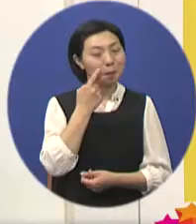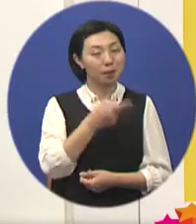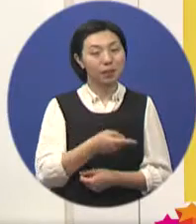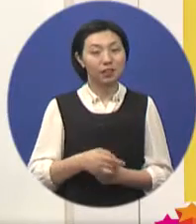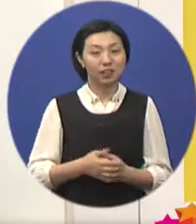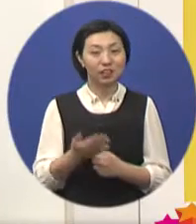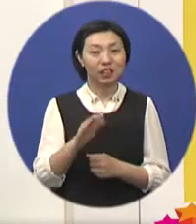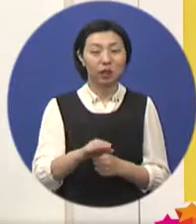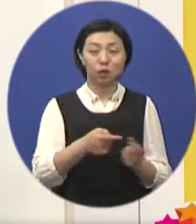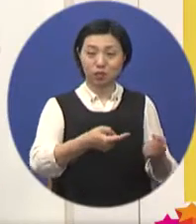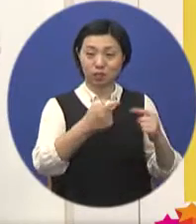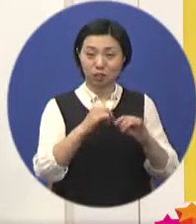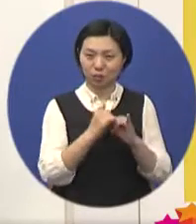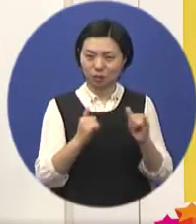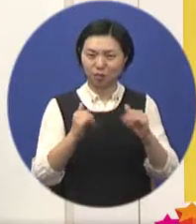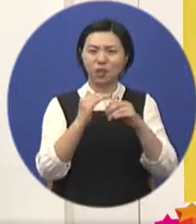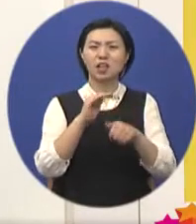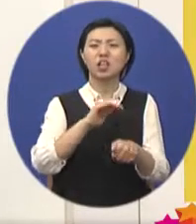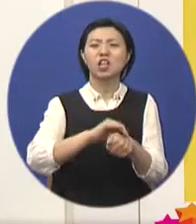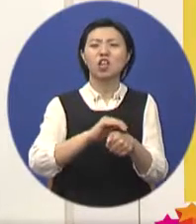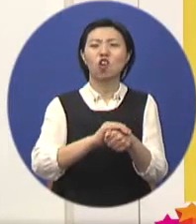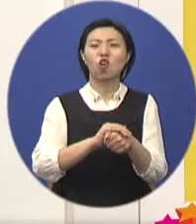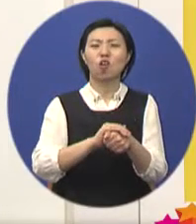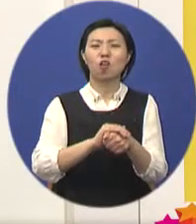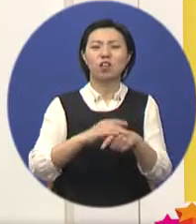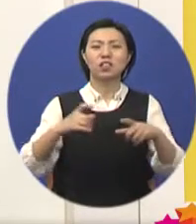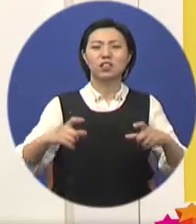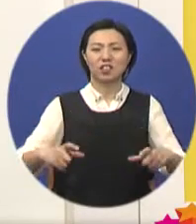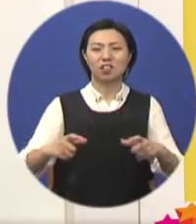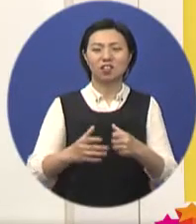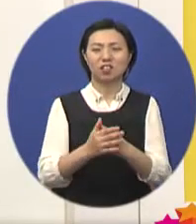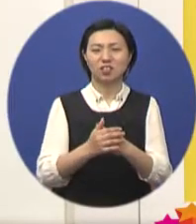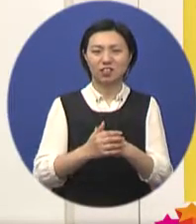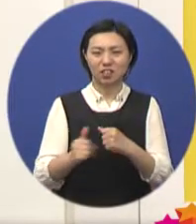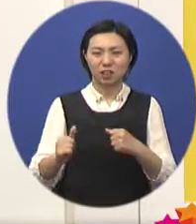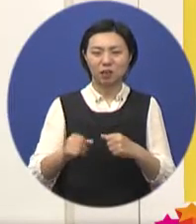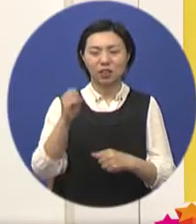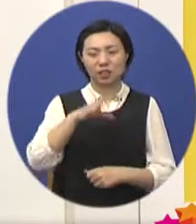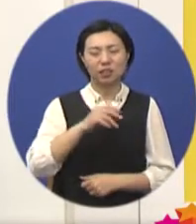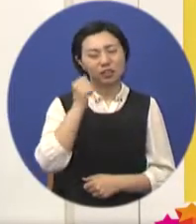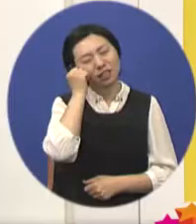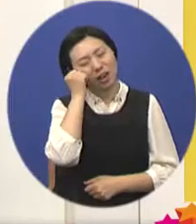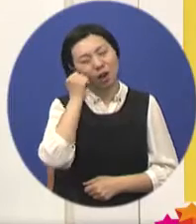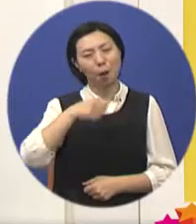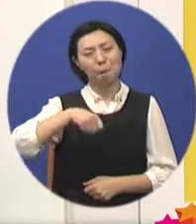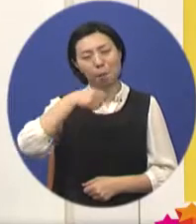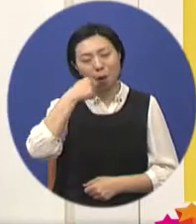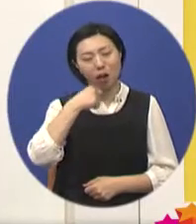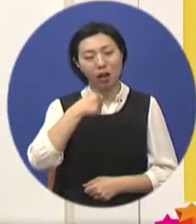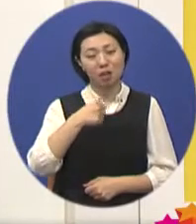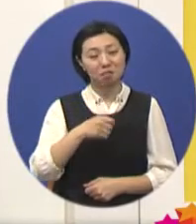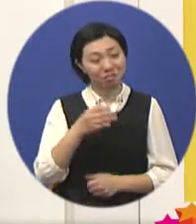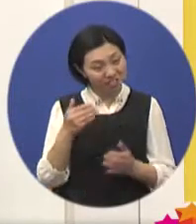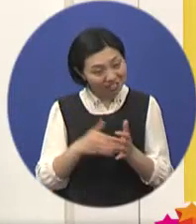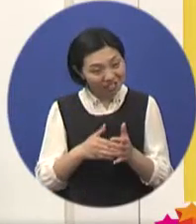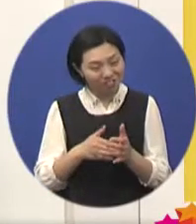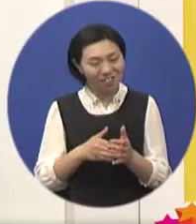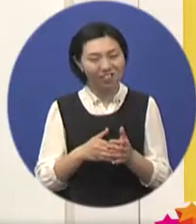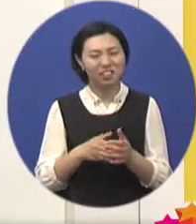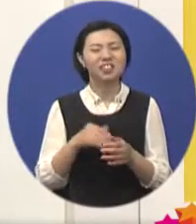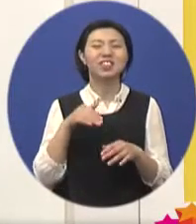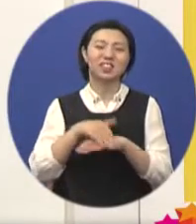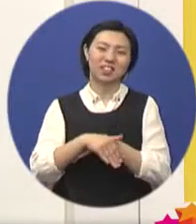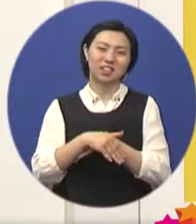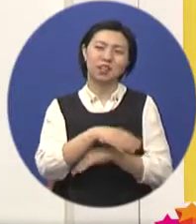그 원래 또 경상도 분이잖아요. 뭐 됐다 마 자자 먹자 됐나 그래. 부끄러워서 표현을 못